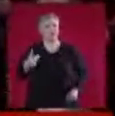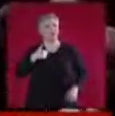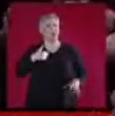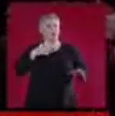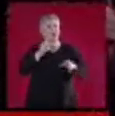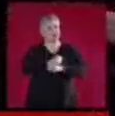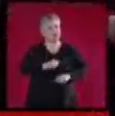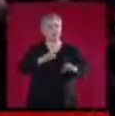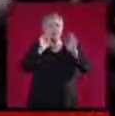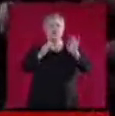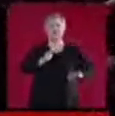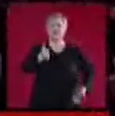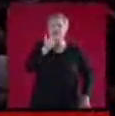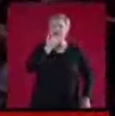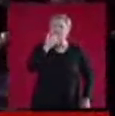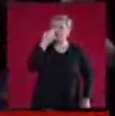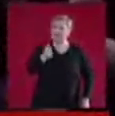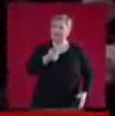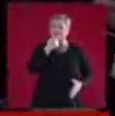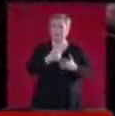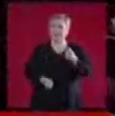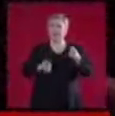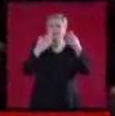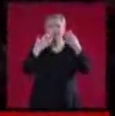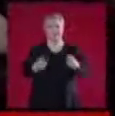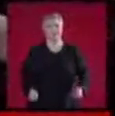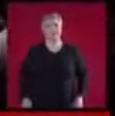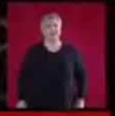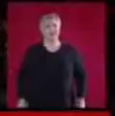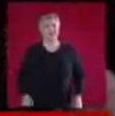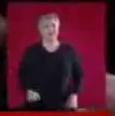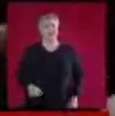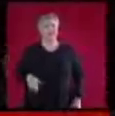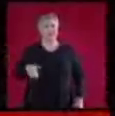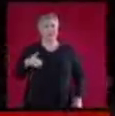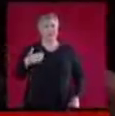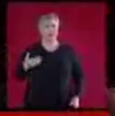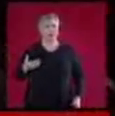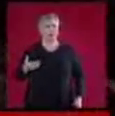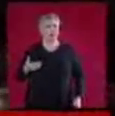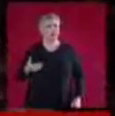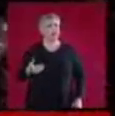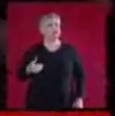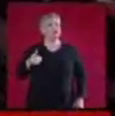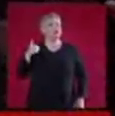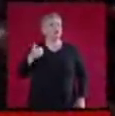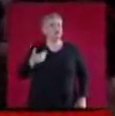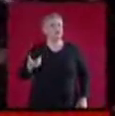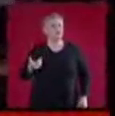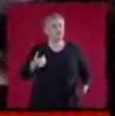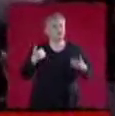λάθη μας με όλες τις παραλήψεις μας δώσαμε μια μάχη έντιμη